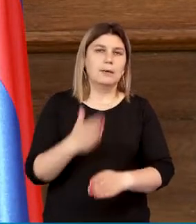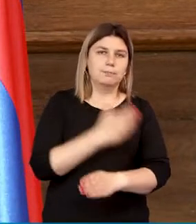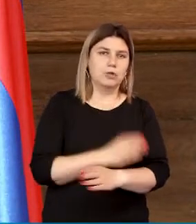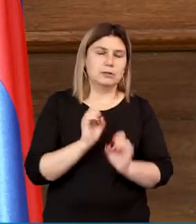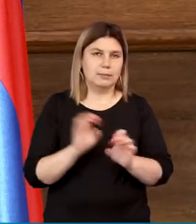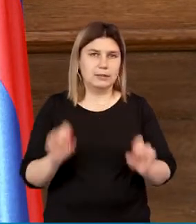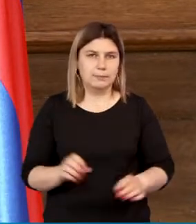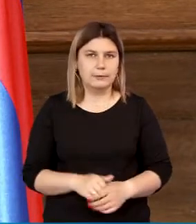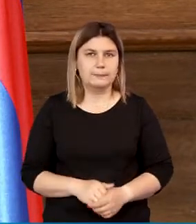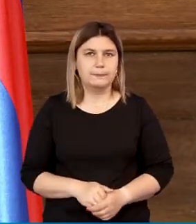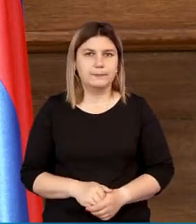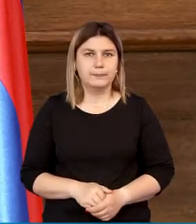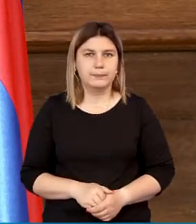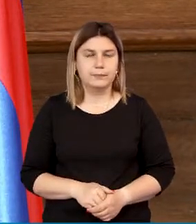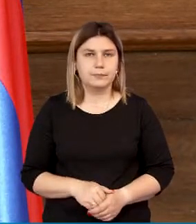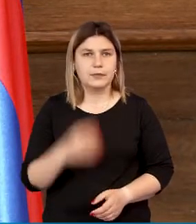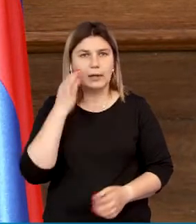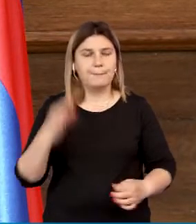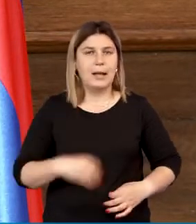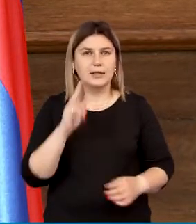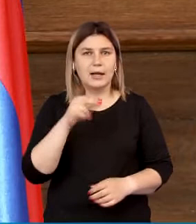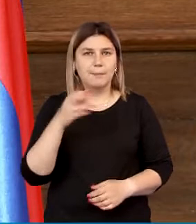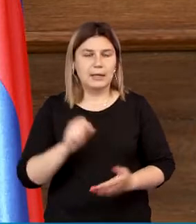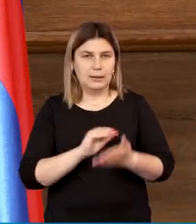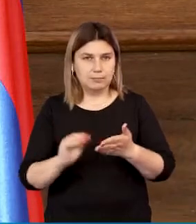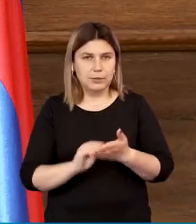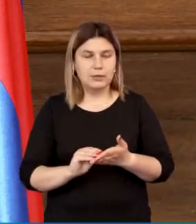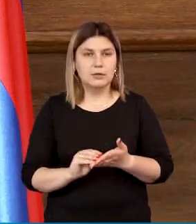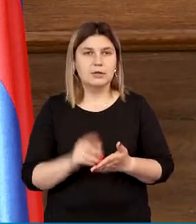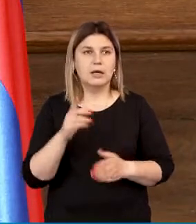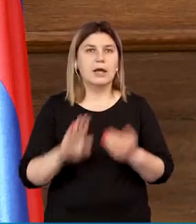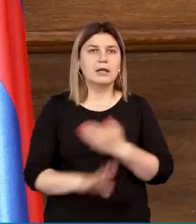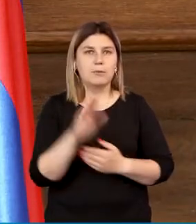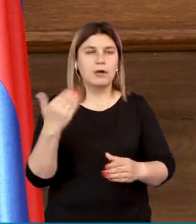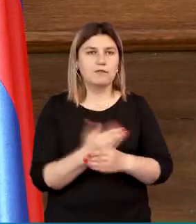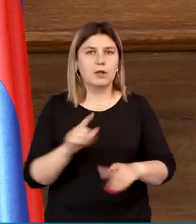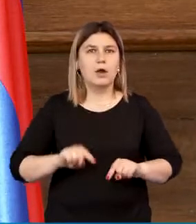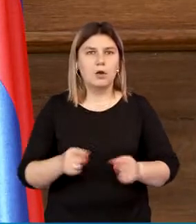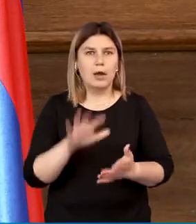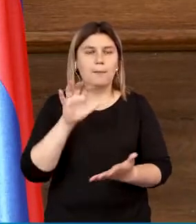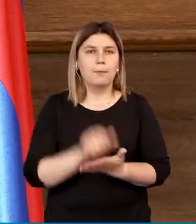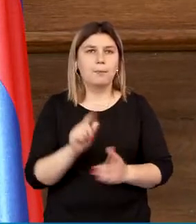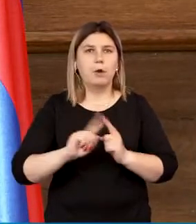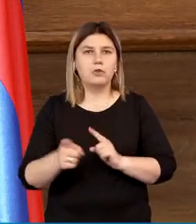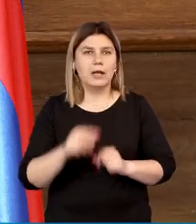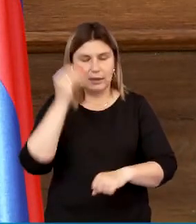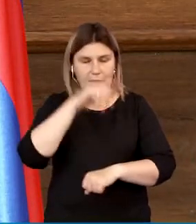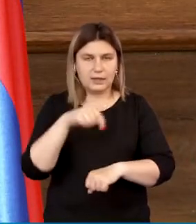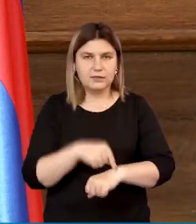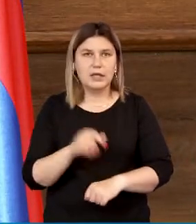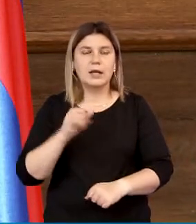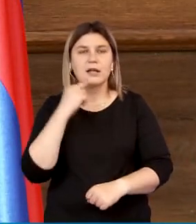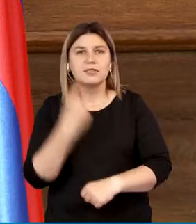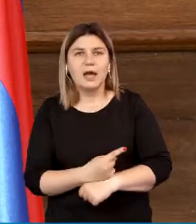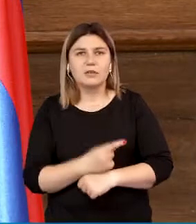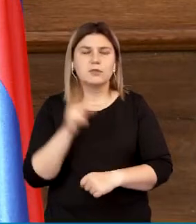pandemii. Pani Kamila pisze tak. Panie prezydencie, reprezentuję firmę organizującą zajęcia pozalekcyjne dla dzieci. Jakie są decyzje i wytyczne